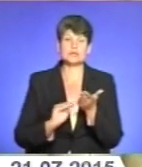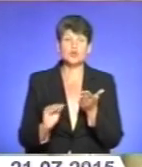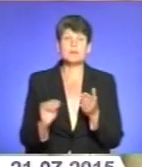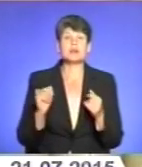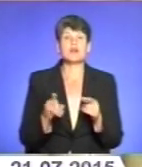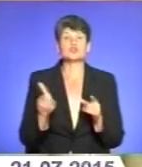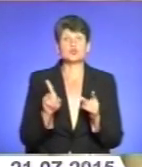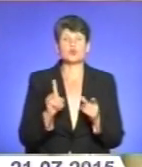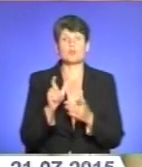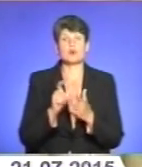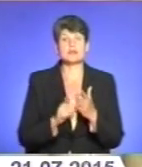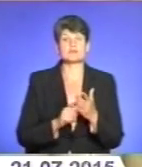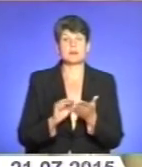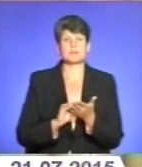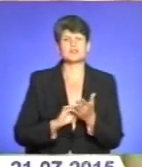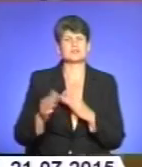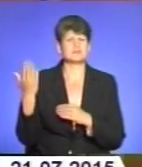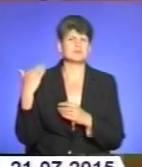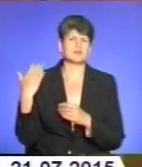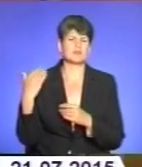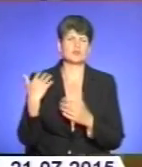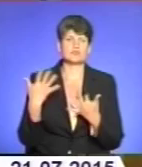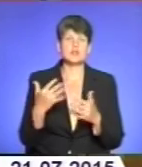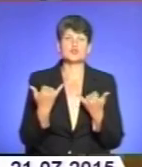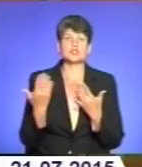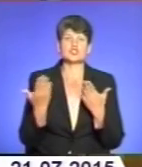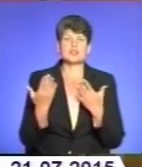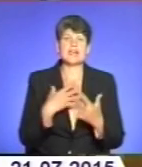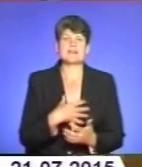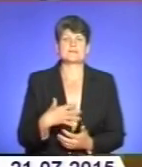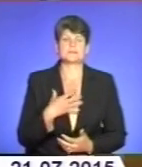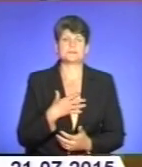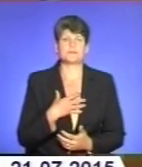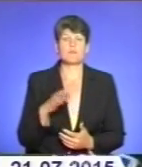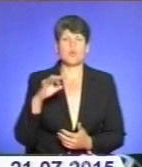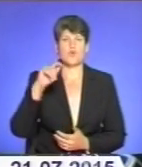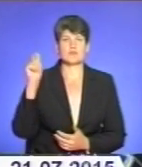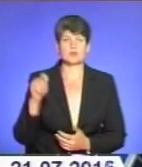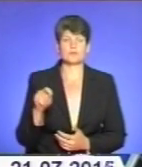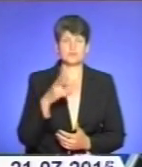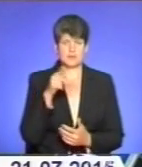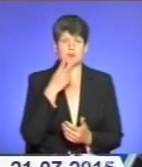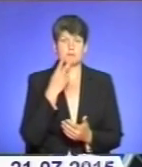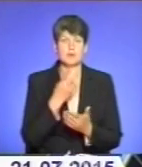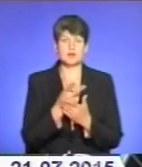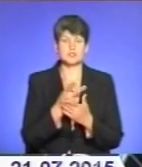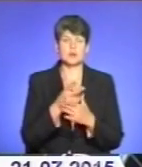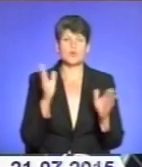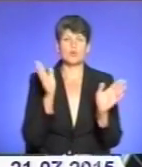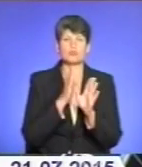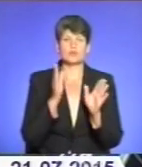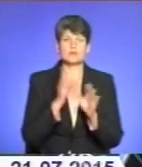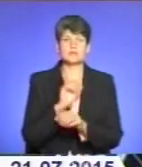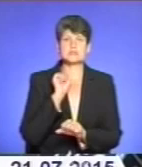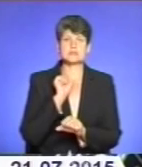Щодо поезії, то вірші вона пише давно. Сьогодні читає найактуальніші – про війну. Ти бачиш, у повітрі застигає